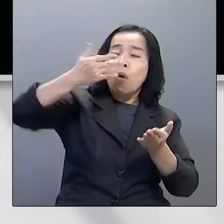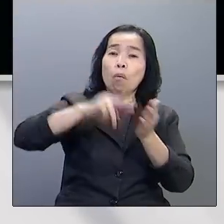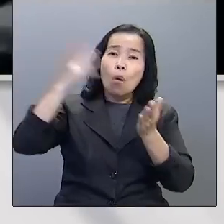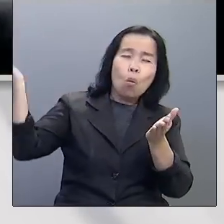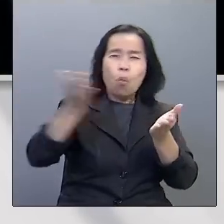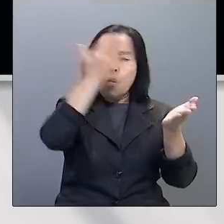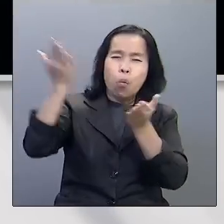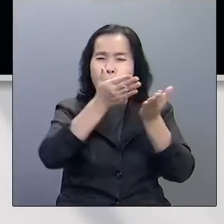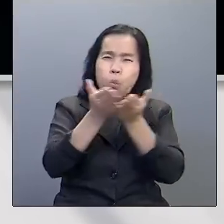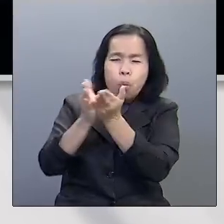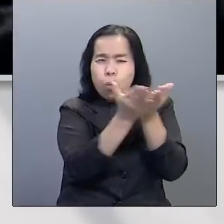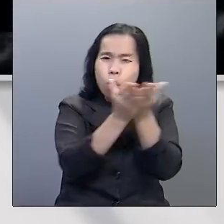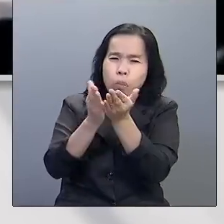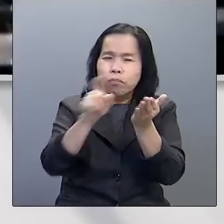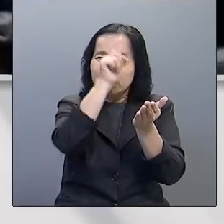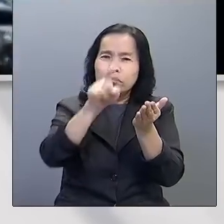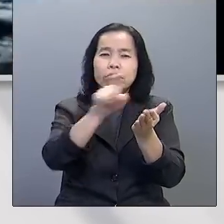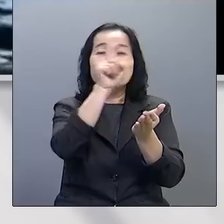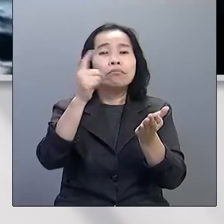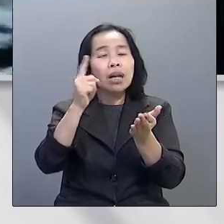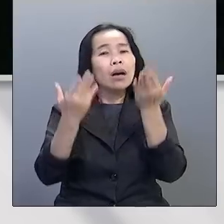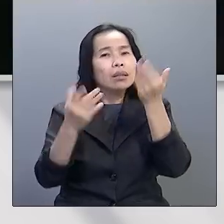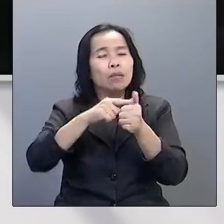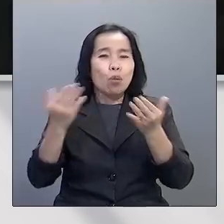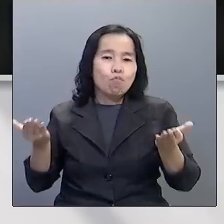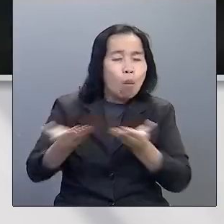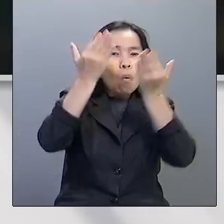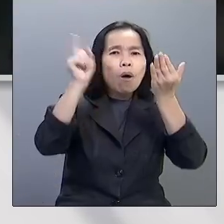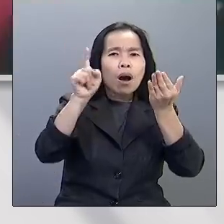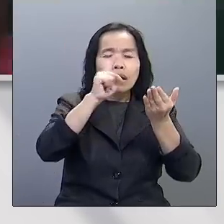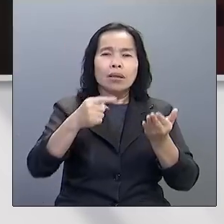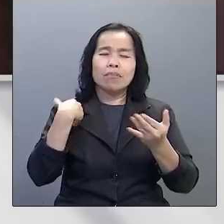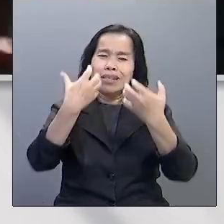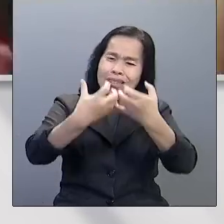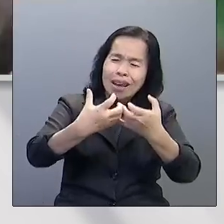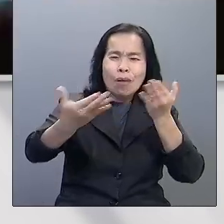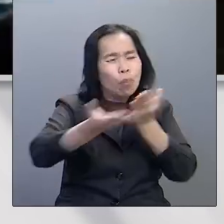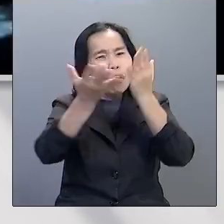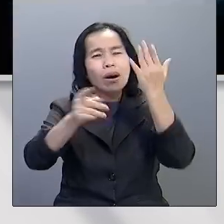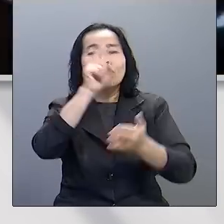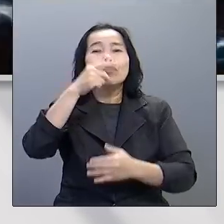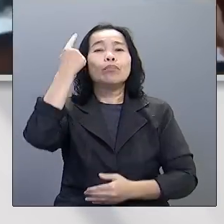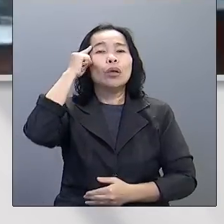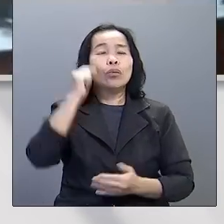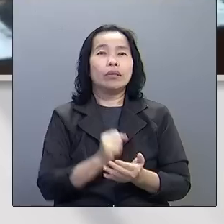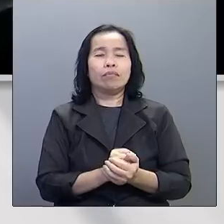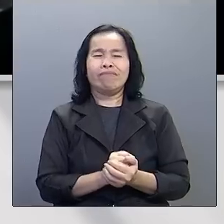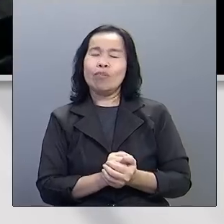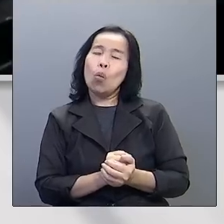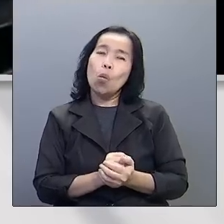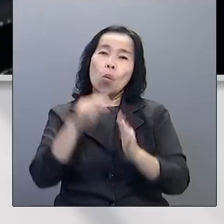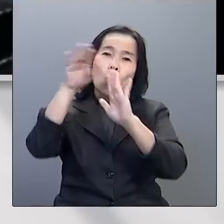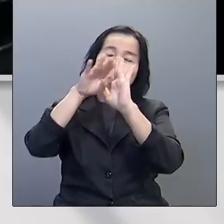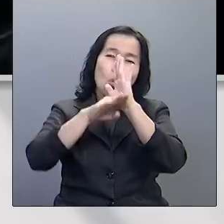เรือจนมีรูรั่วเกิดขึ้นหรือไม่หรือมีการชนการปะทะอะไรระหว่างนั้นเกิดขึ้นหรือเปล่าข้อสังเกตเหล่านี้จะตอบ